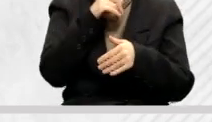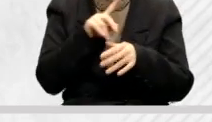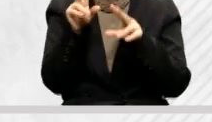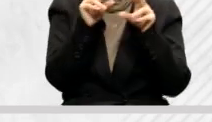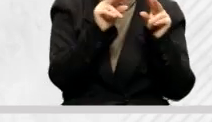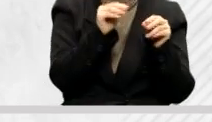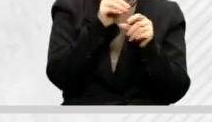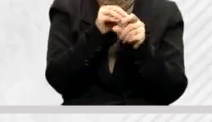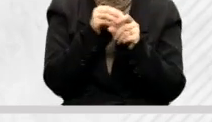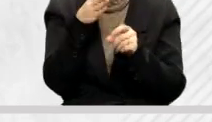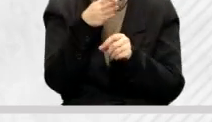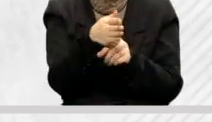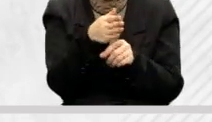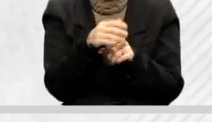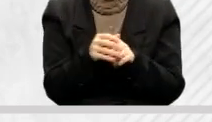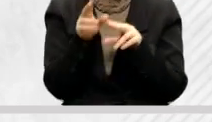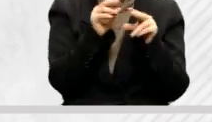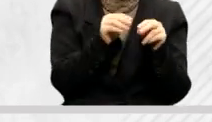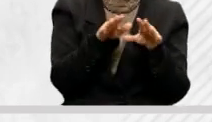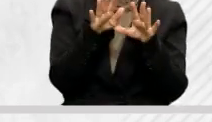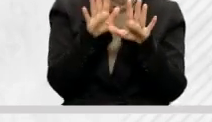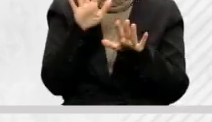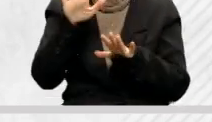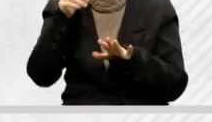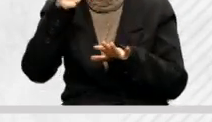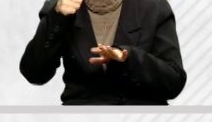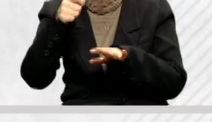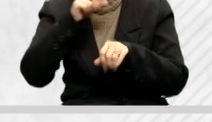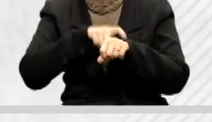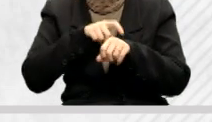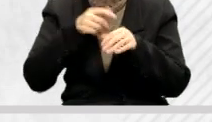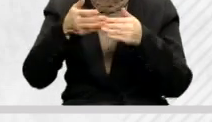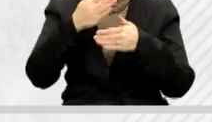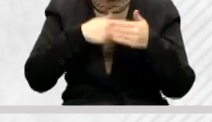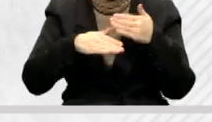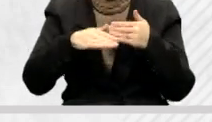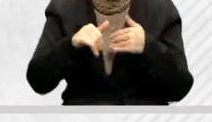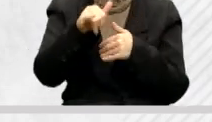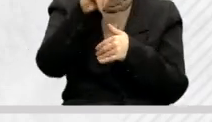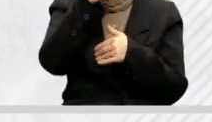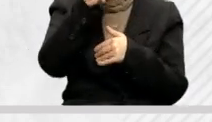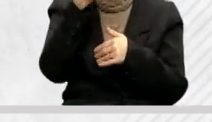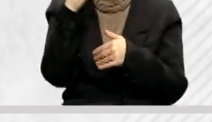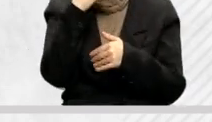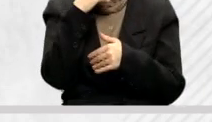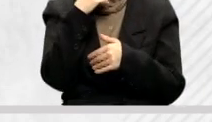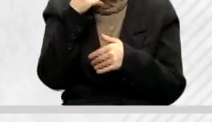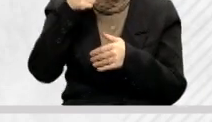5-6 saat önce ben daha geç saatlerden başlamak üzere alkol, sigara, kahve